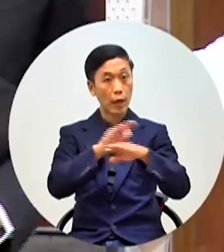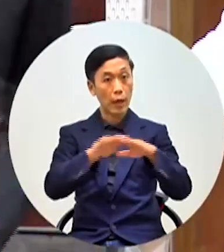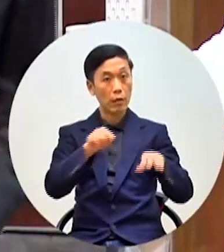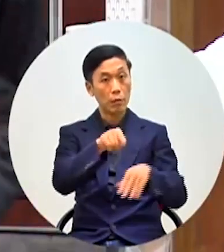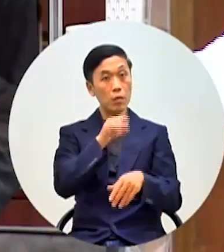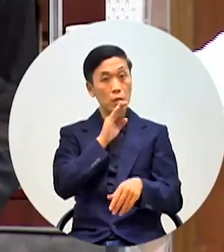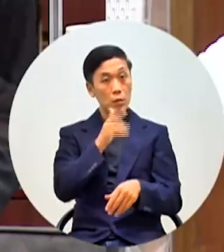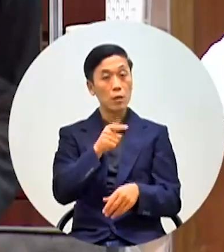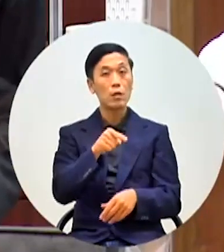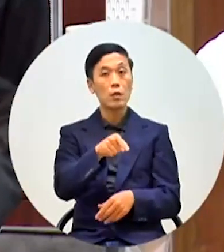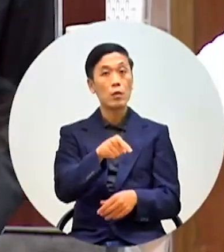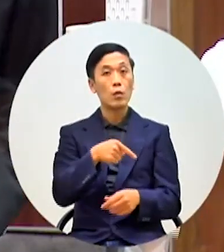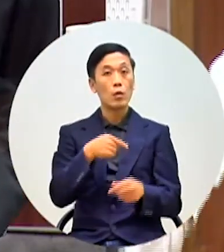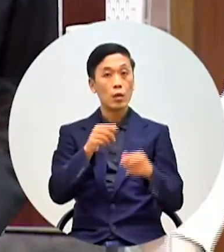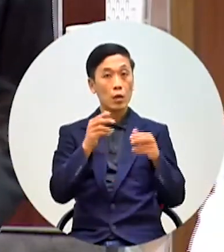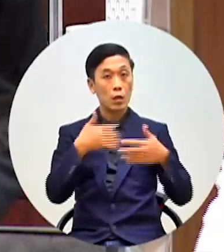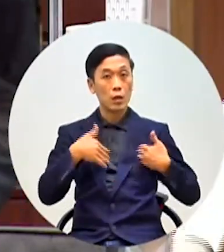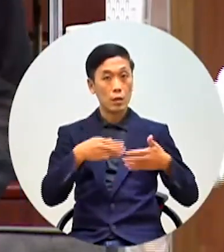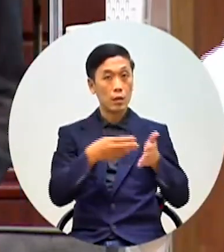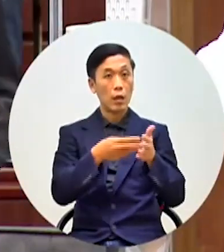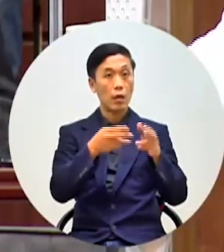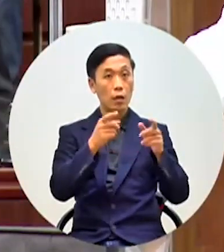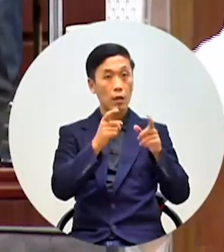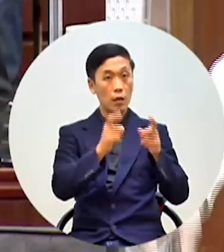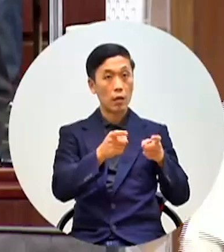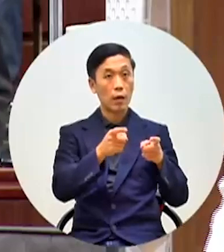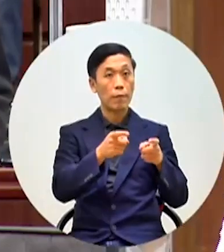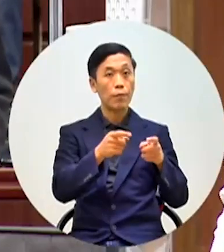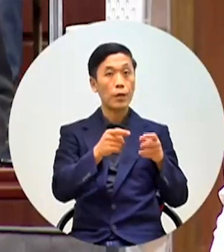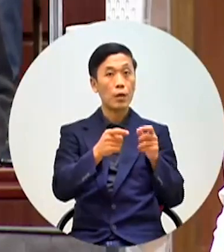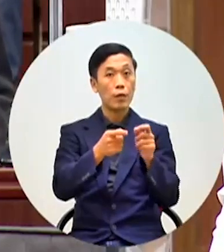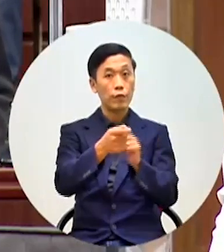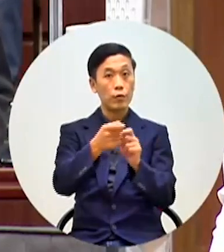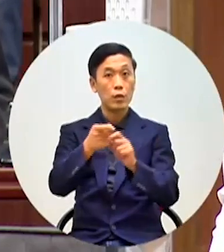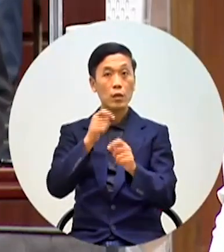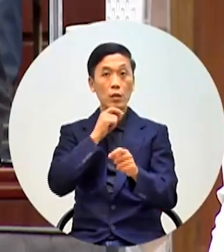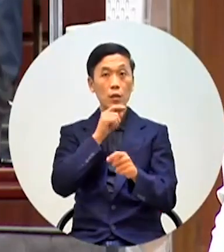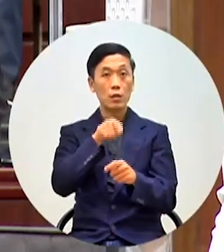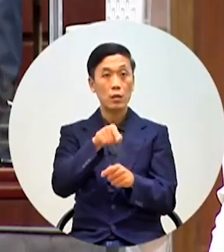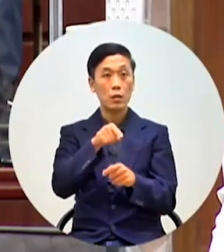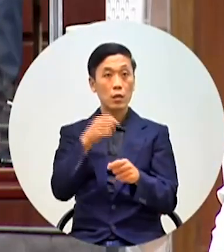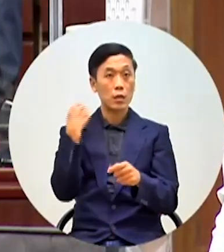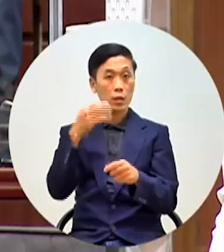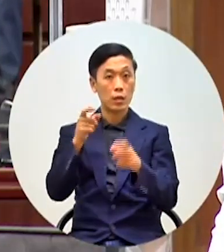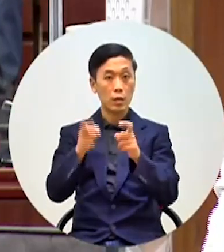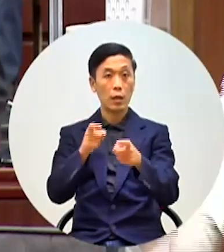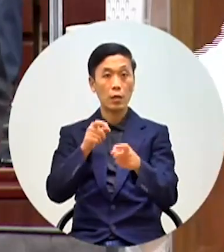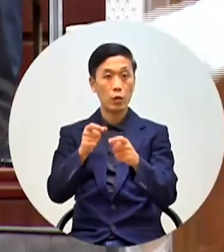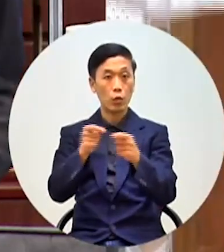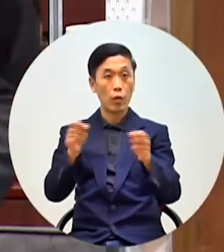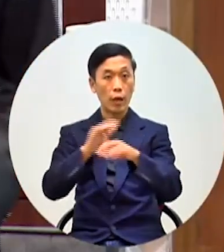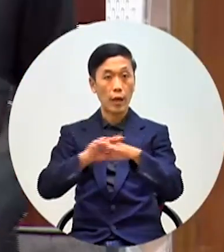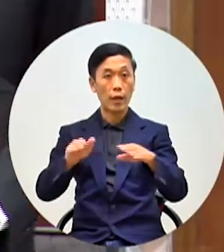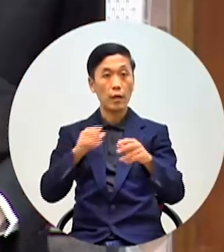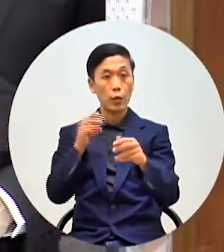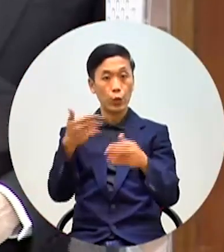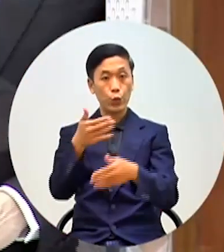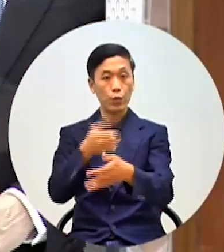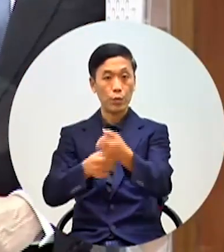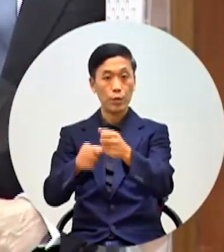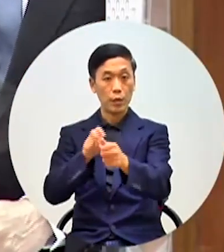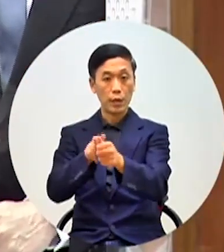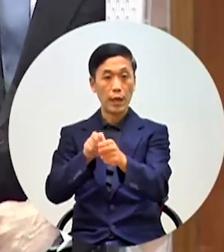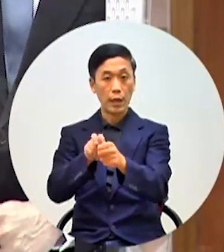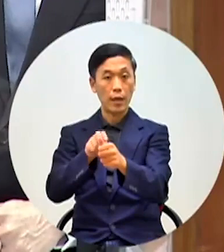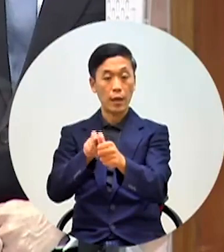在新台港电厂边那个是新干嘛？新干就是养殖专区嘛。 这是永安， 你看这有成，这有